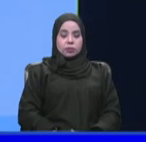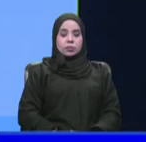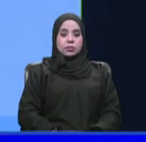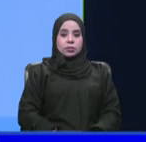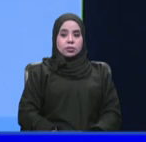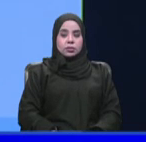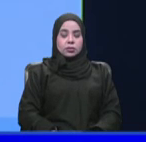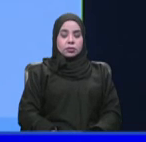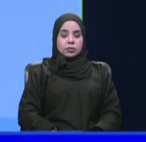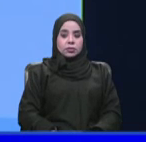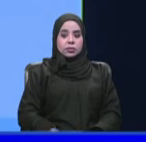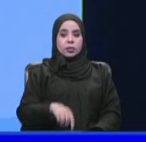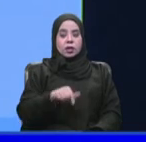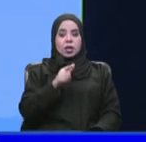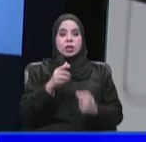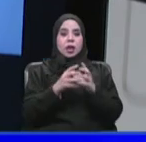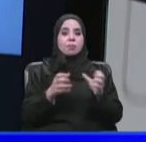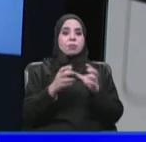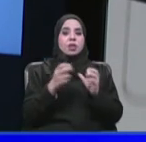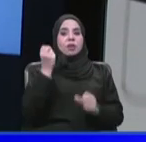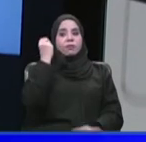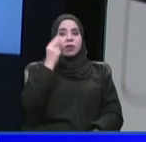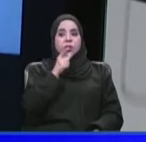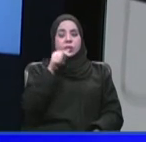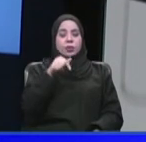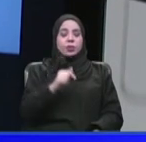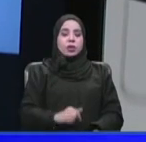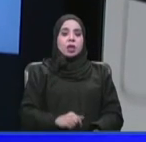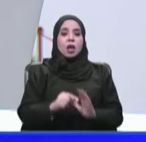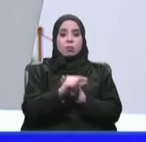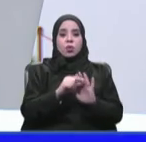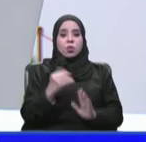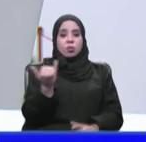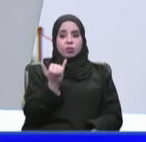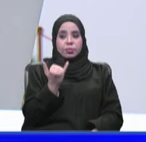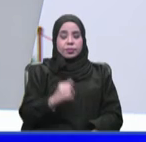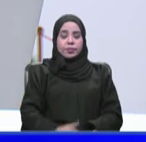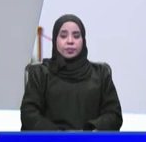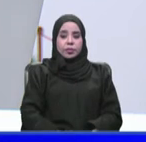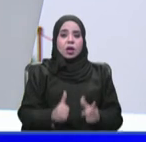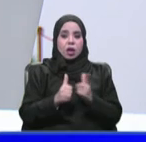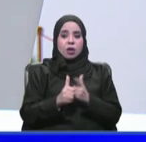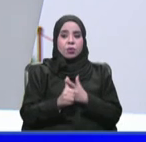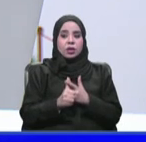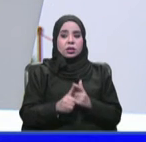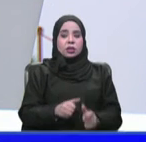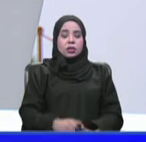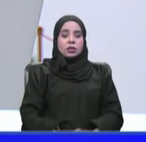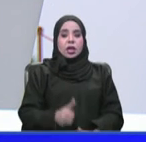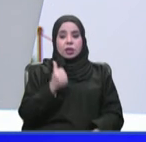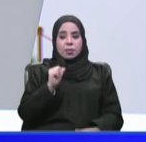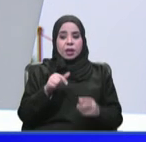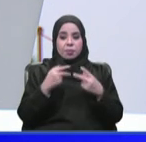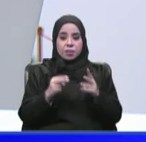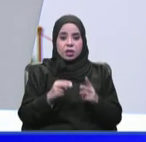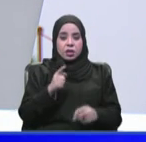الدليل المقترح تنبثق فكرته من ركيزتين أساسيتين، أولها مثل ما ذكرت في البداية